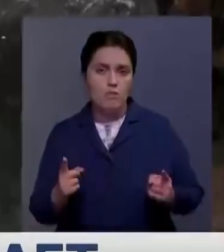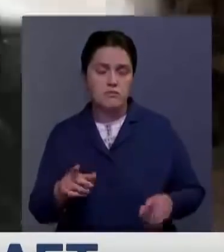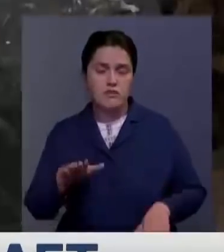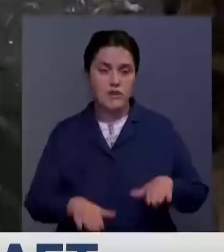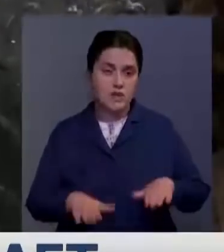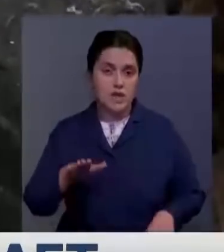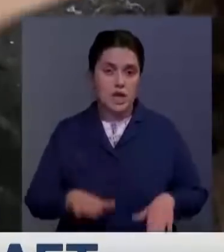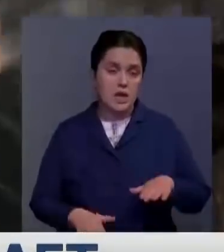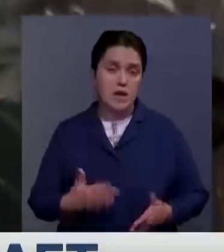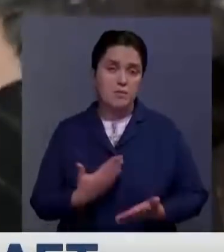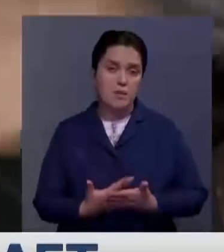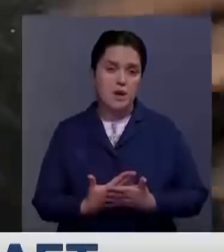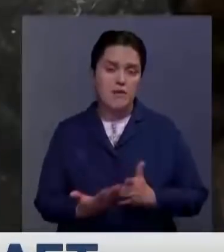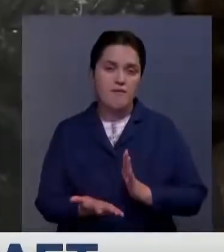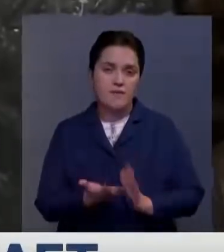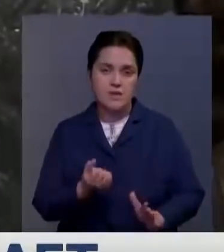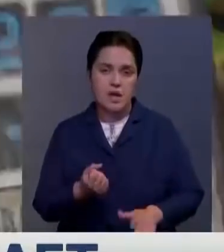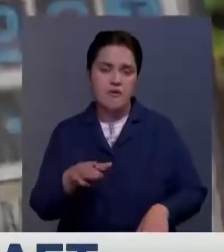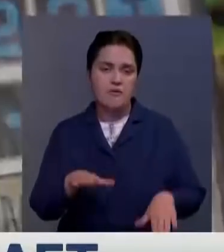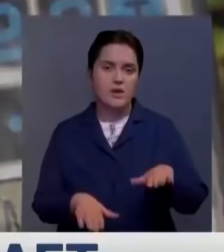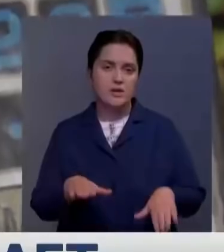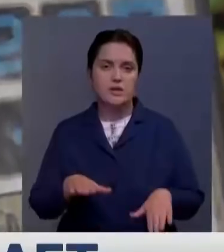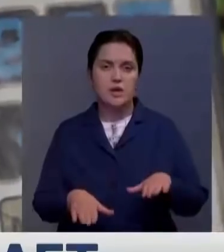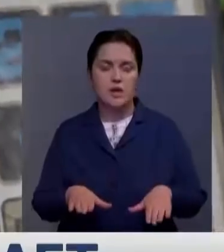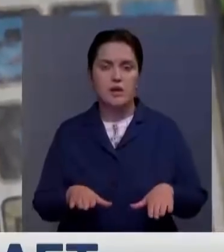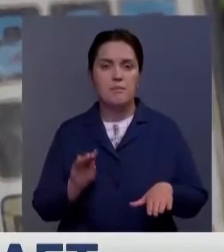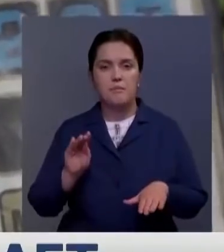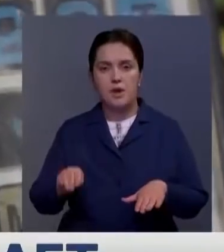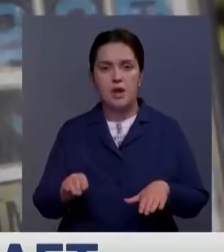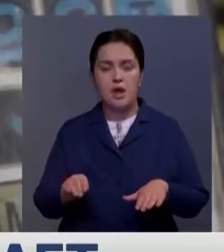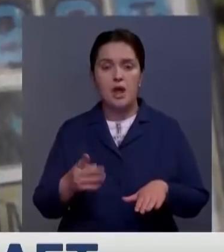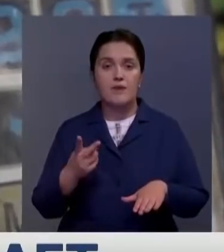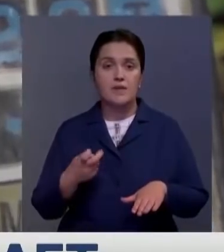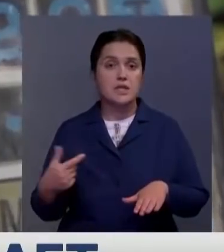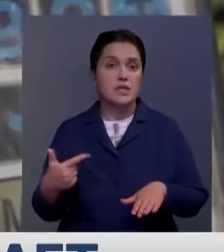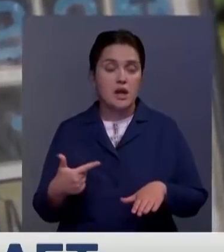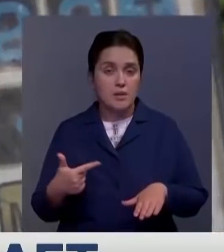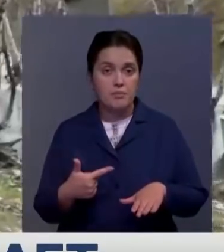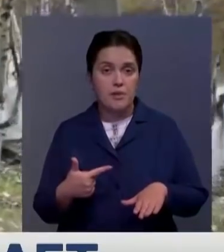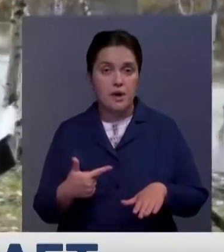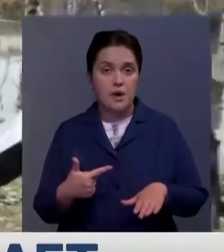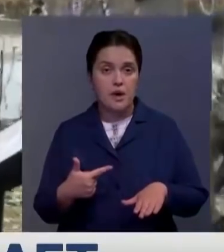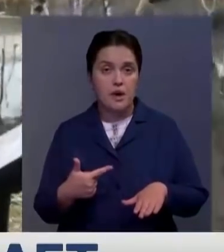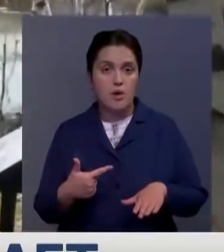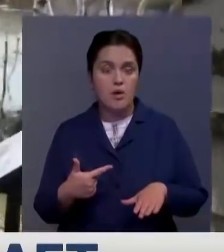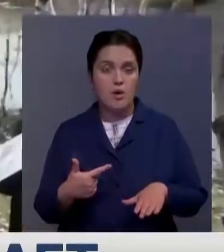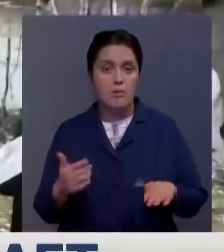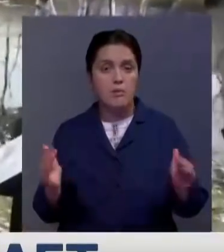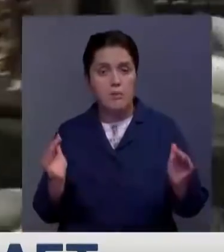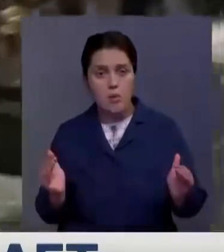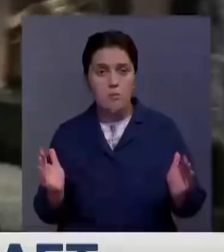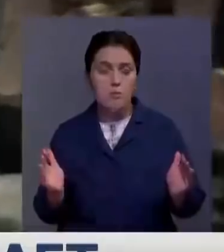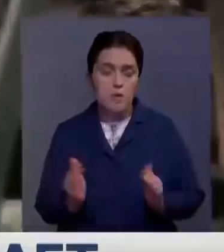если вот взять рыбку, вот на весы положим ее, вот на 200 грамм. Ну то есть какая-то крупнее, какая-то